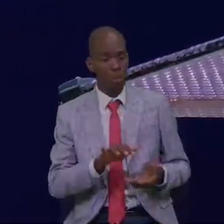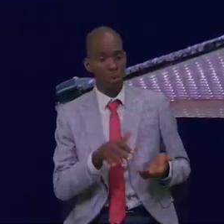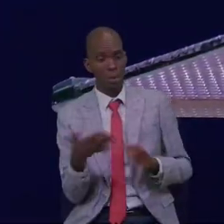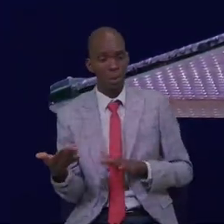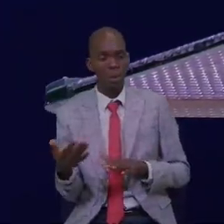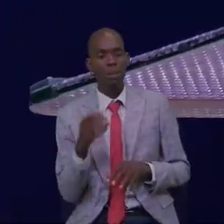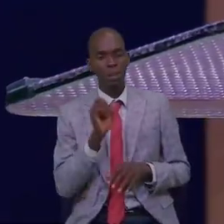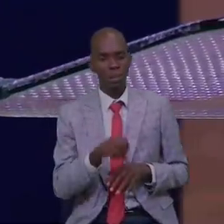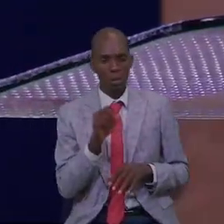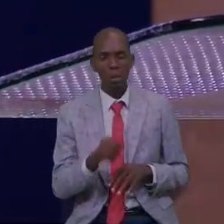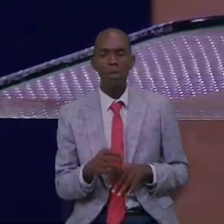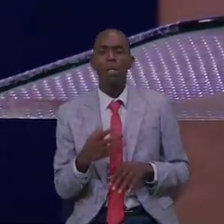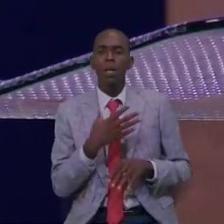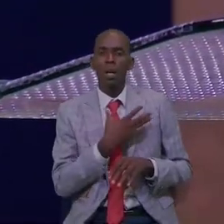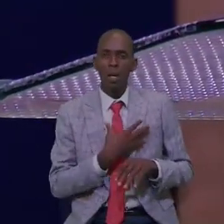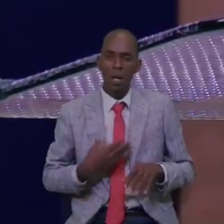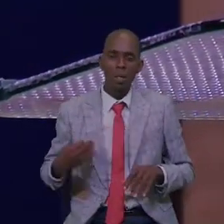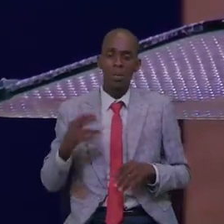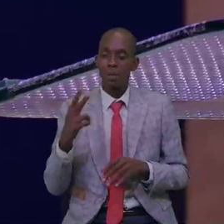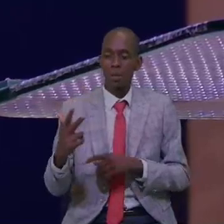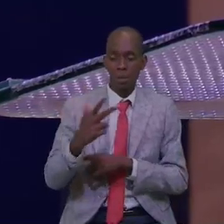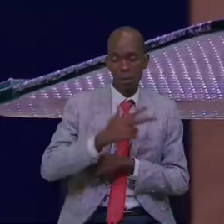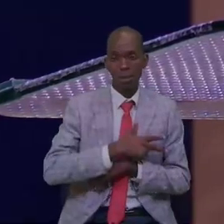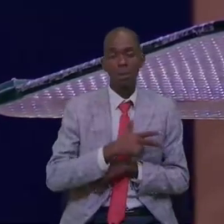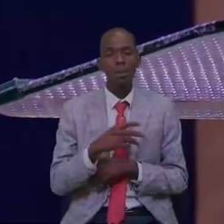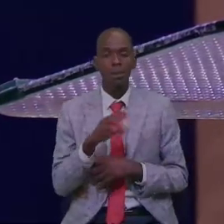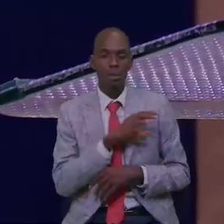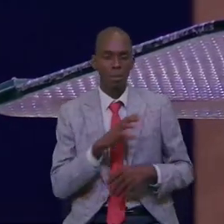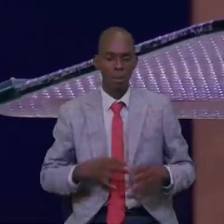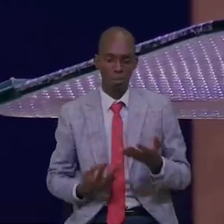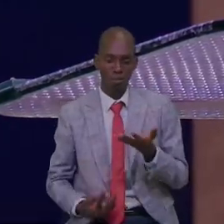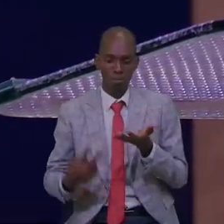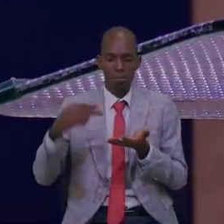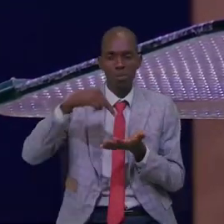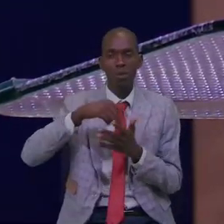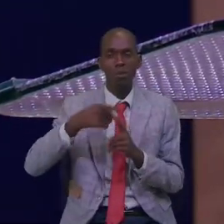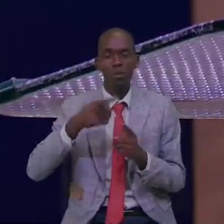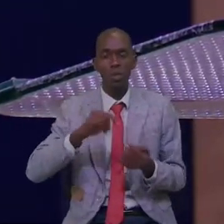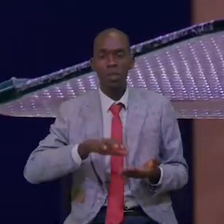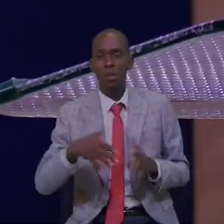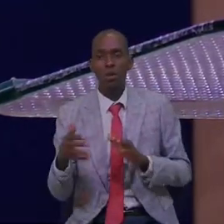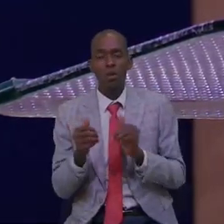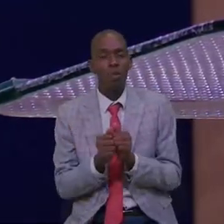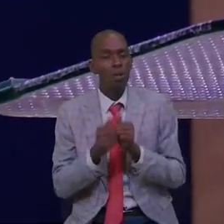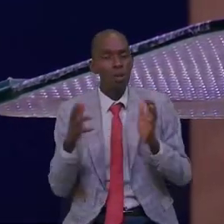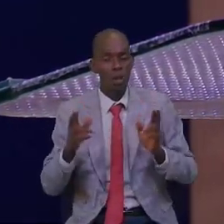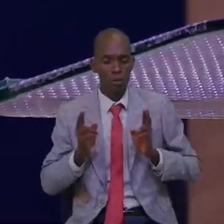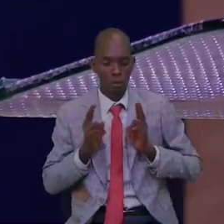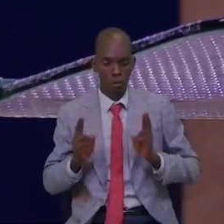déjà à la croix étaient vivants, surnaturels. Le troisième jour, il est ressuscité sans le